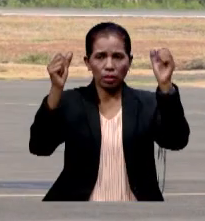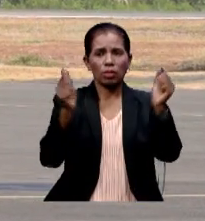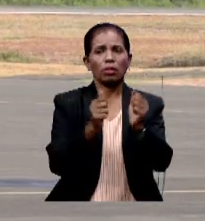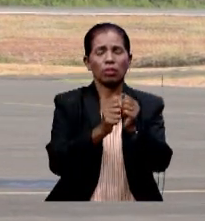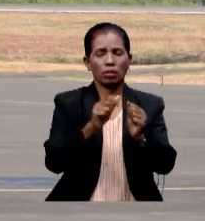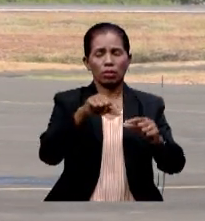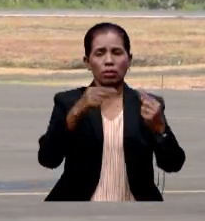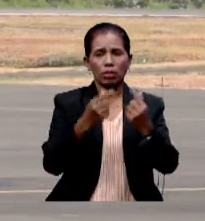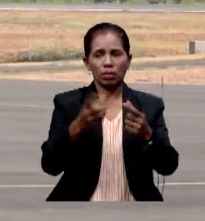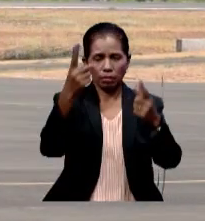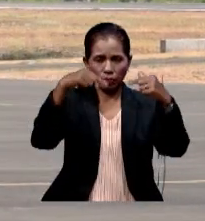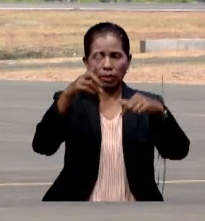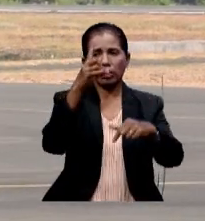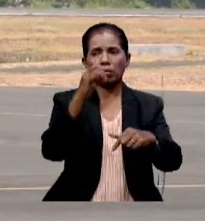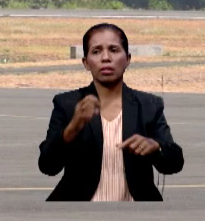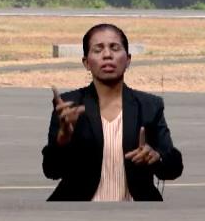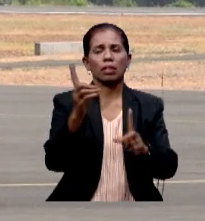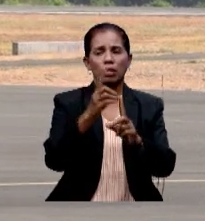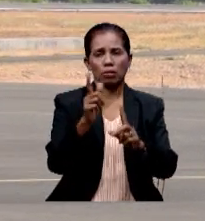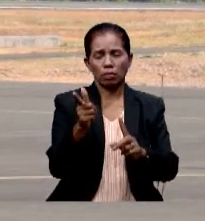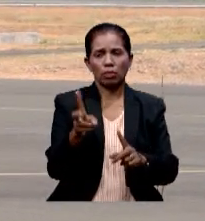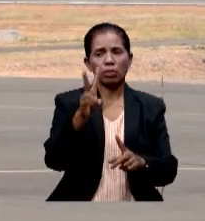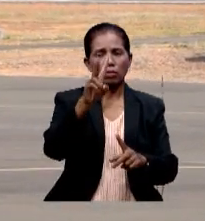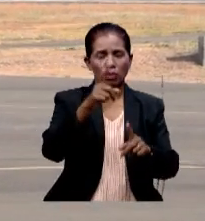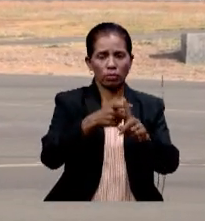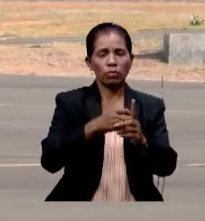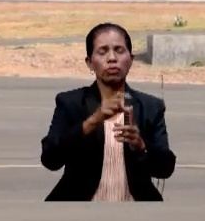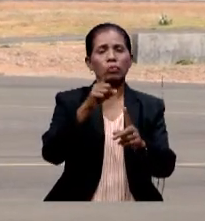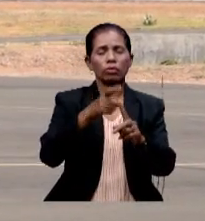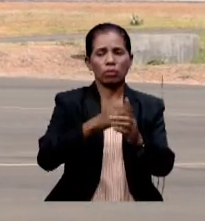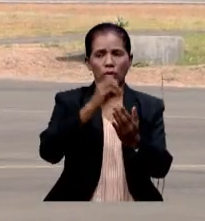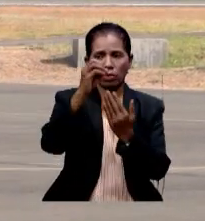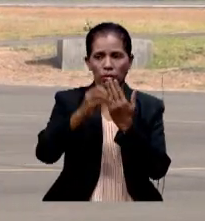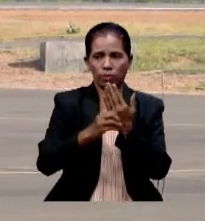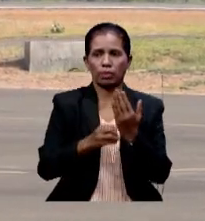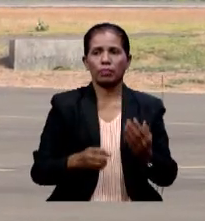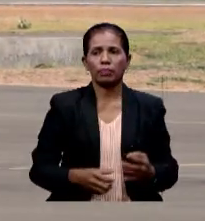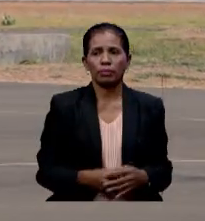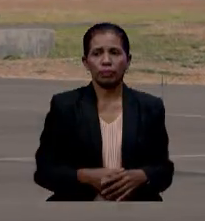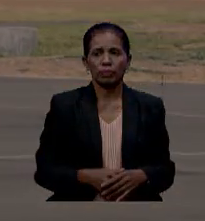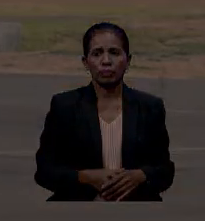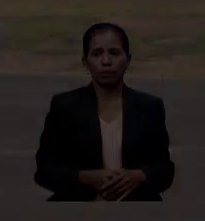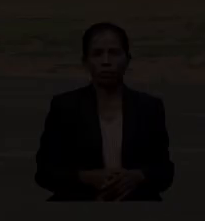delegasaung seito fali Timor-Leste iha lorong ronu resin rua fulang Otobro ne. Agustinio da Costa, Adriano Verdial, ZMN.